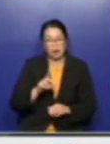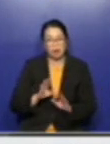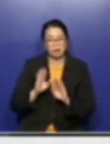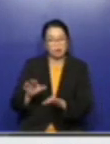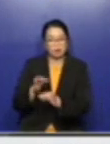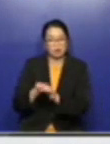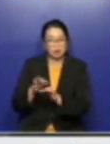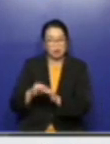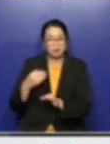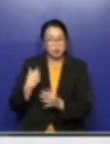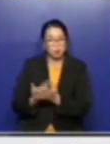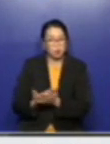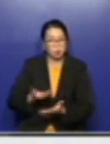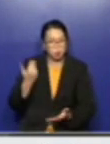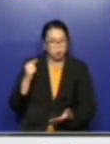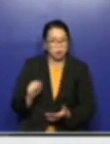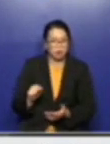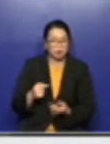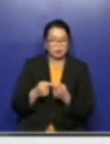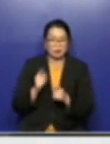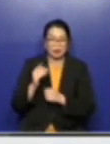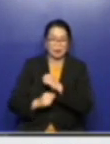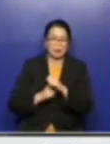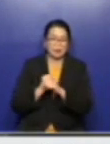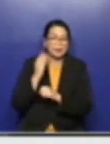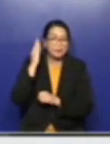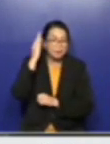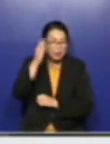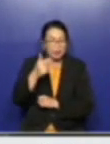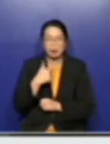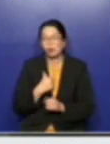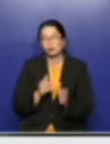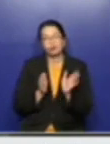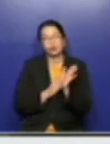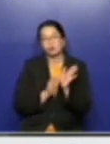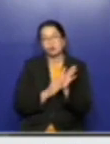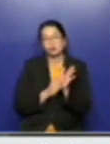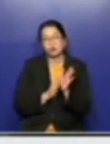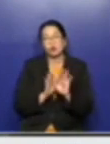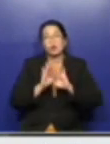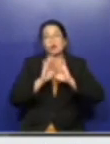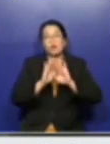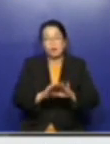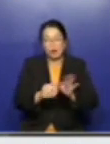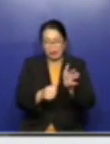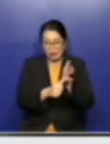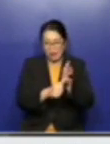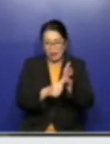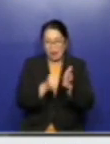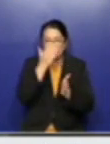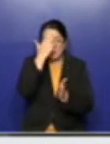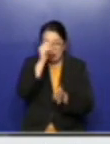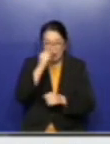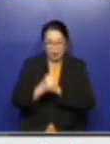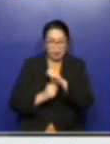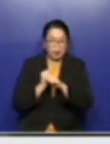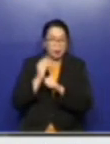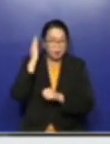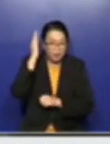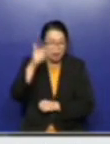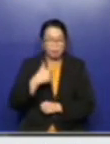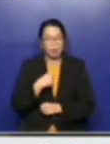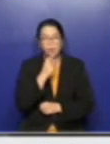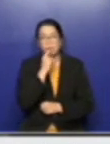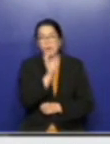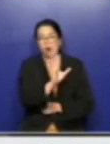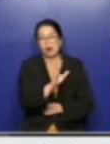การครับถ้าปีหน้าท่านมาผมจะชมท่านอย่างเดียวนะและท่านแก้ไขในสิ่งที่ผมอภิปรายไปเนี่ยเป็นประโยชน์ต่อสาธารณะ